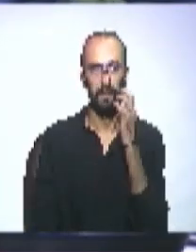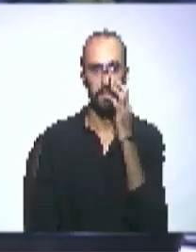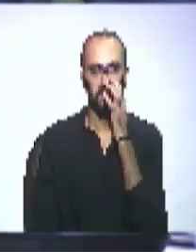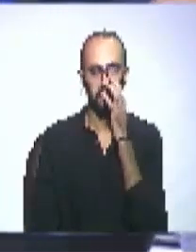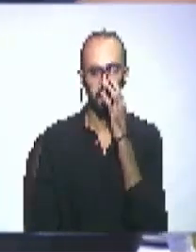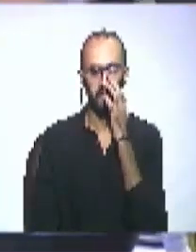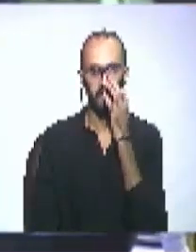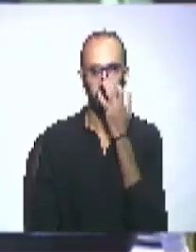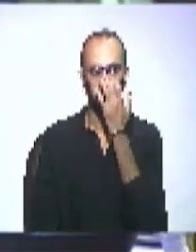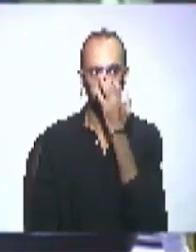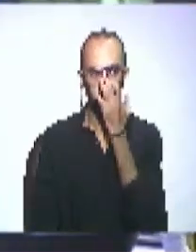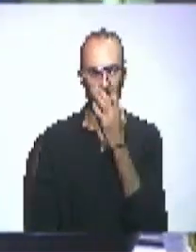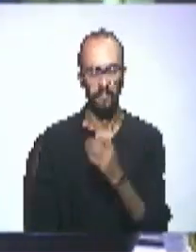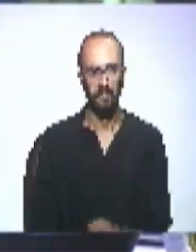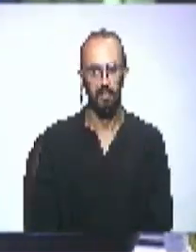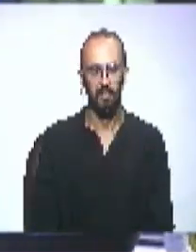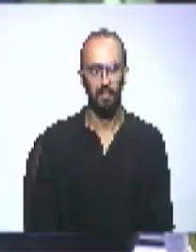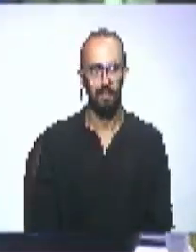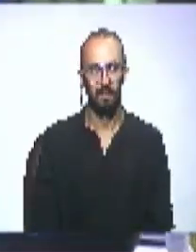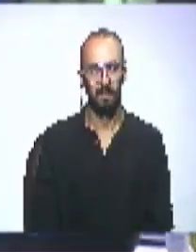كده